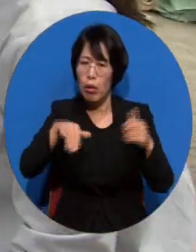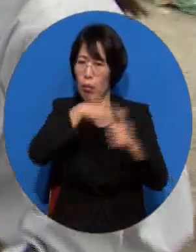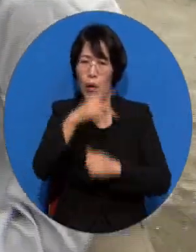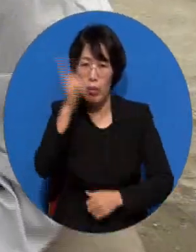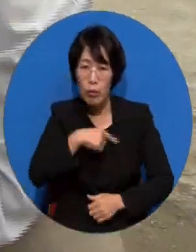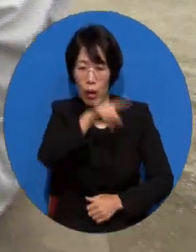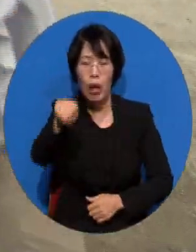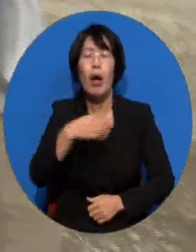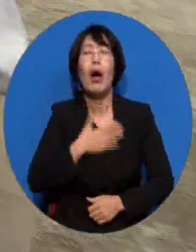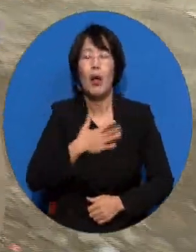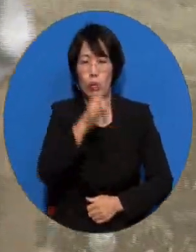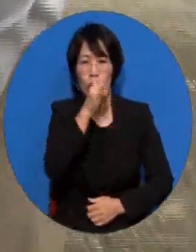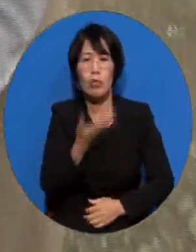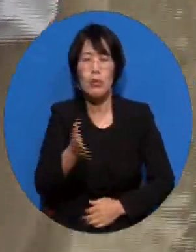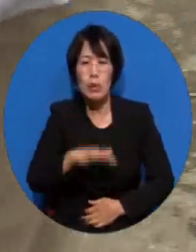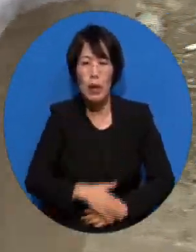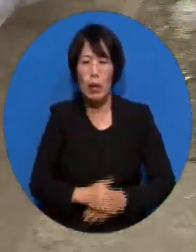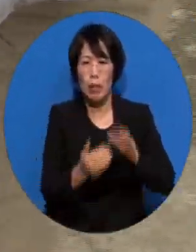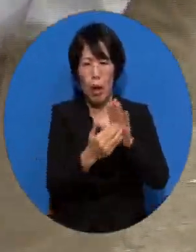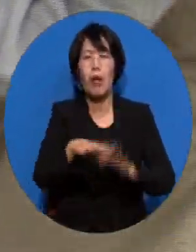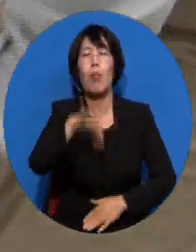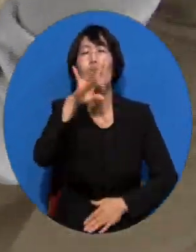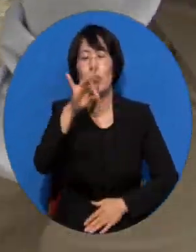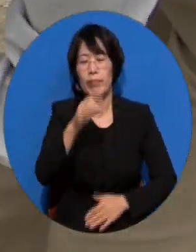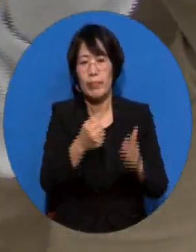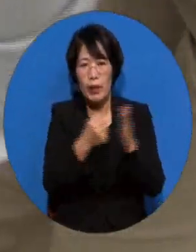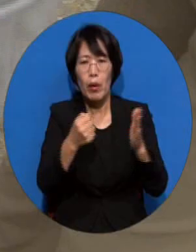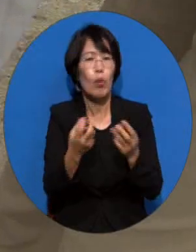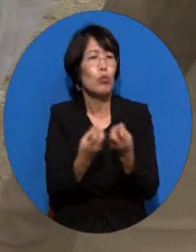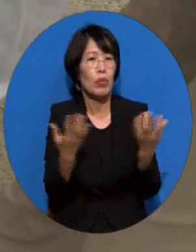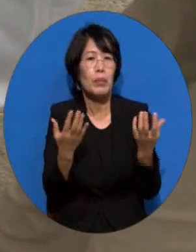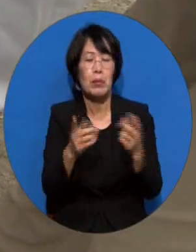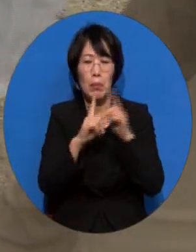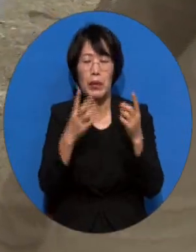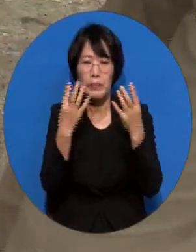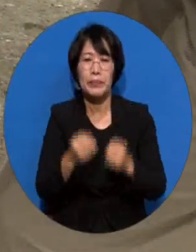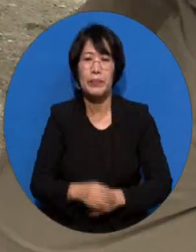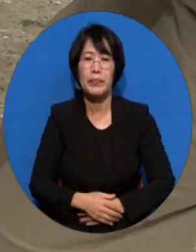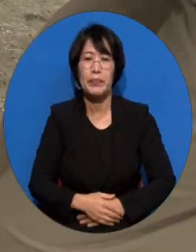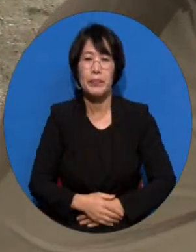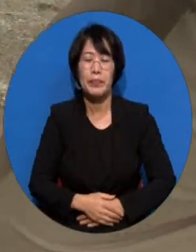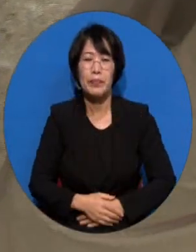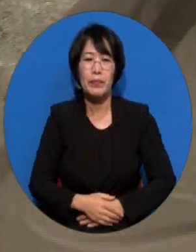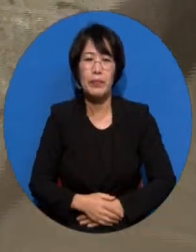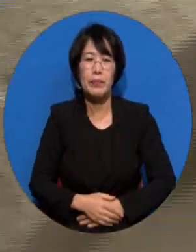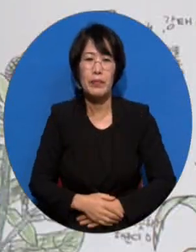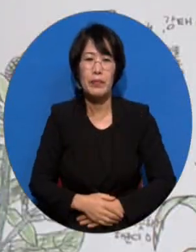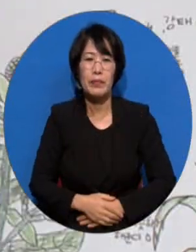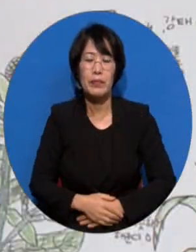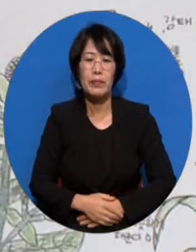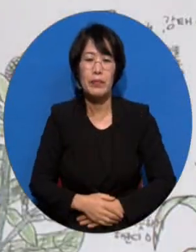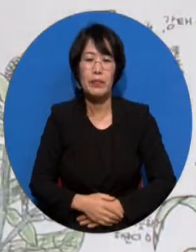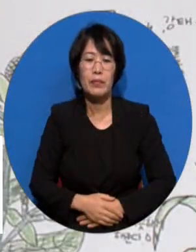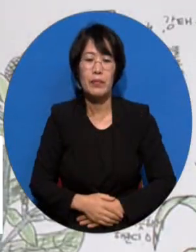않다는 것을 인지하고는 있지만 방역이 우선 과제인 상황에선 어쩔 수 없다는 의식이 반영된 것으로 풀이됩니다.